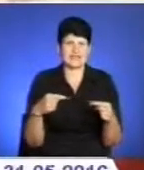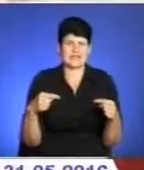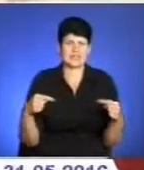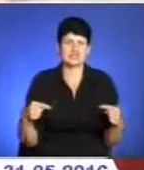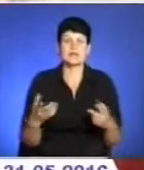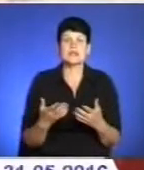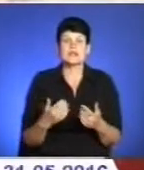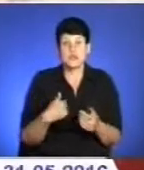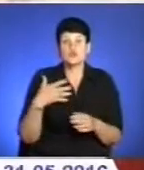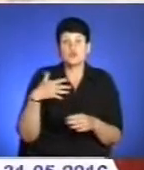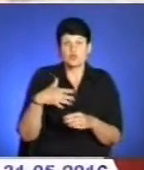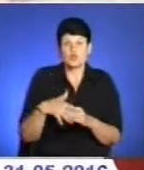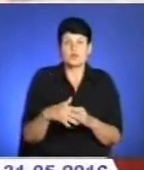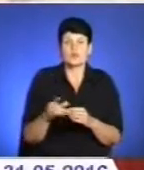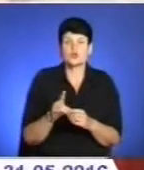що